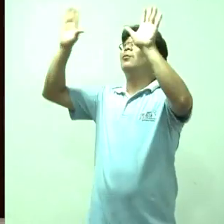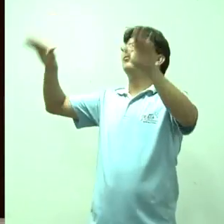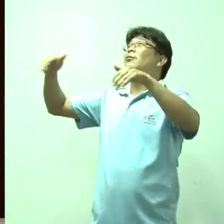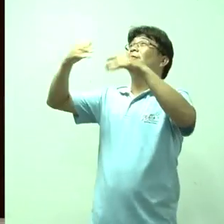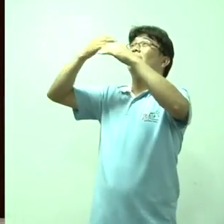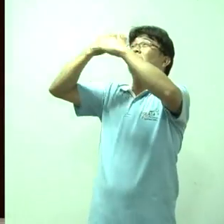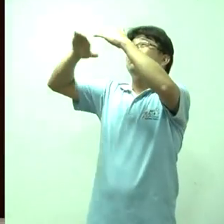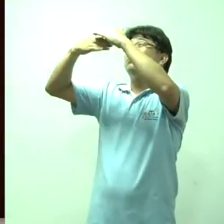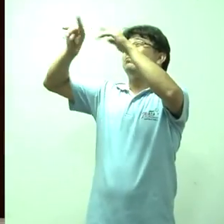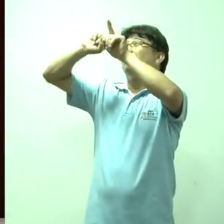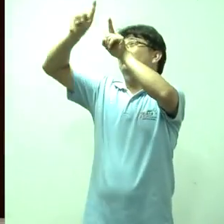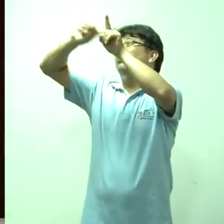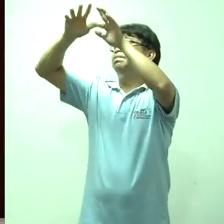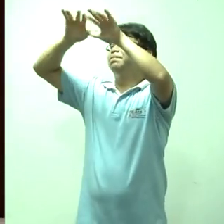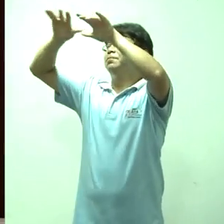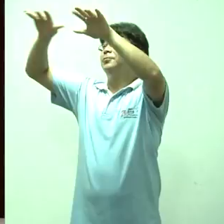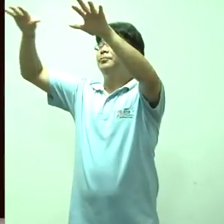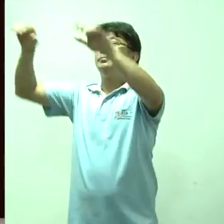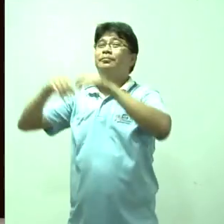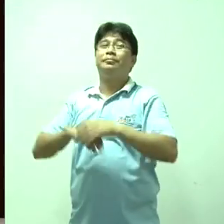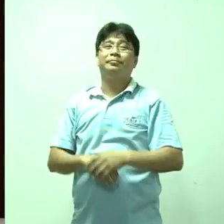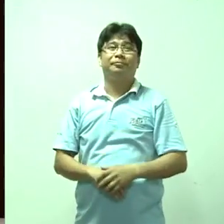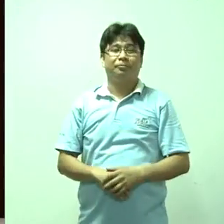มีนกบนท้องฟ้